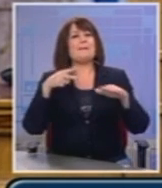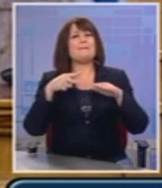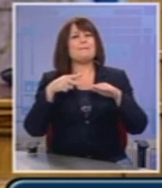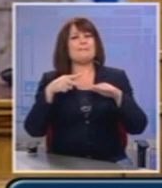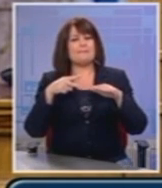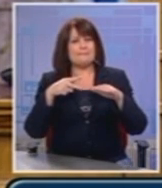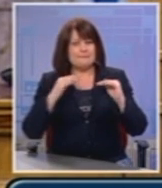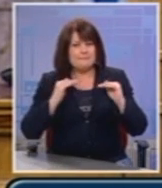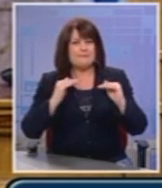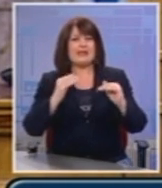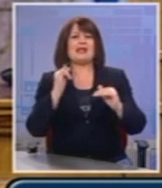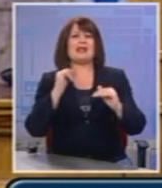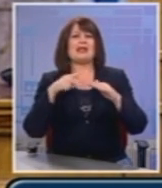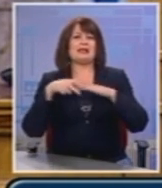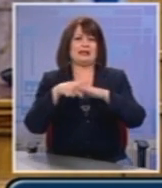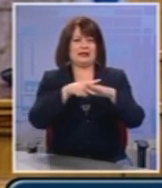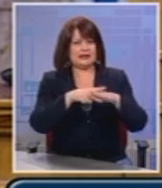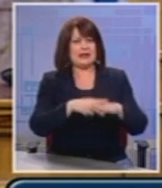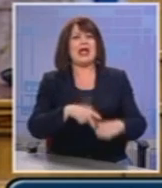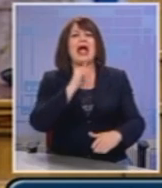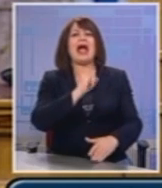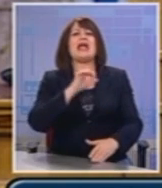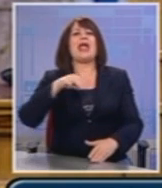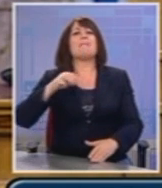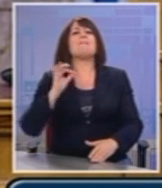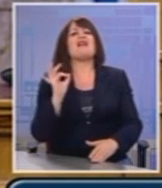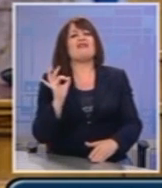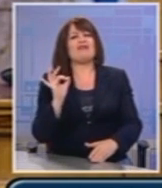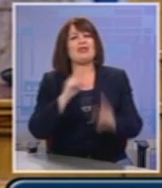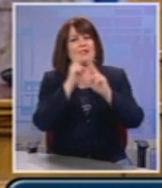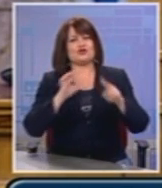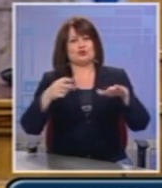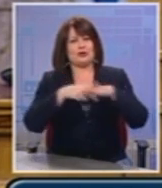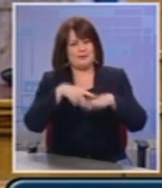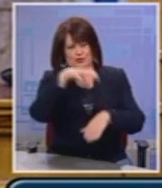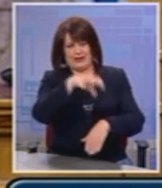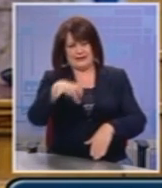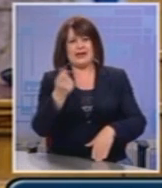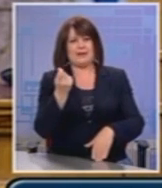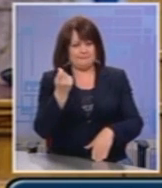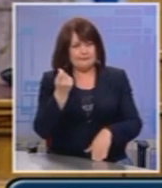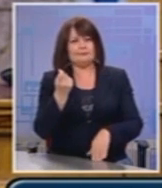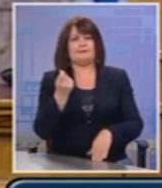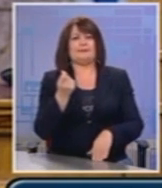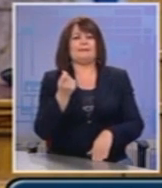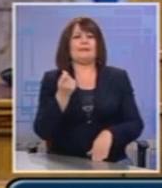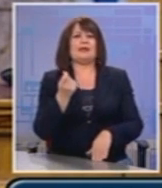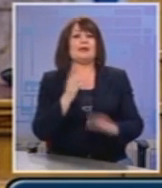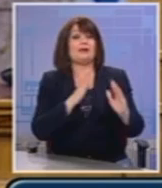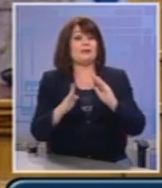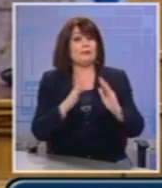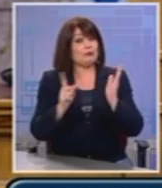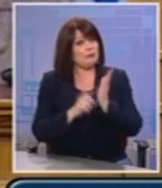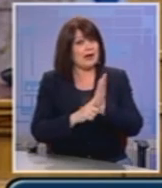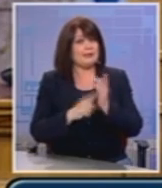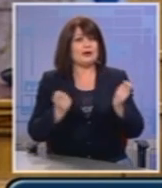διεθνή χρηματοπιστωτικά ιδρύματα όπως και το imf άλλωστε το διεθνές τικό ταμείο έχουν την υποχρέωση διασφάλισης ότι